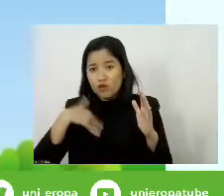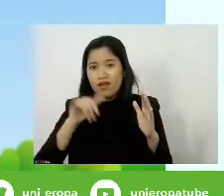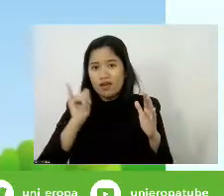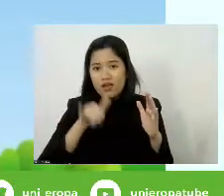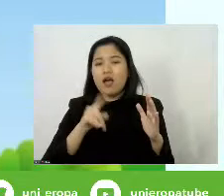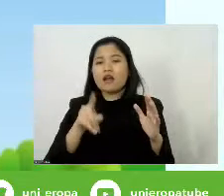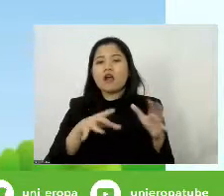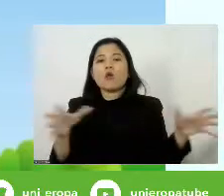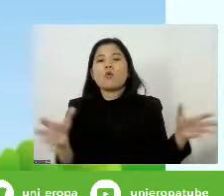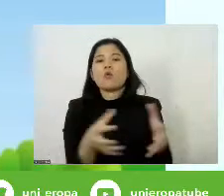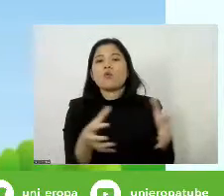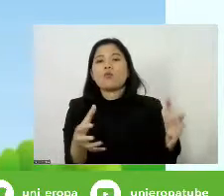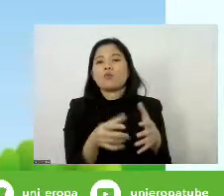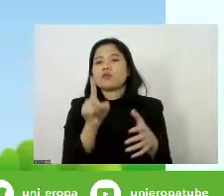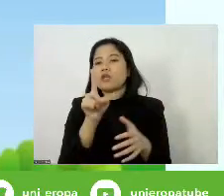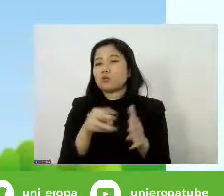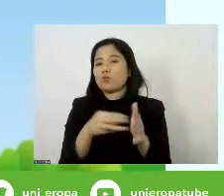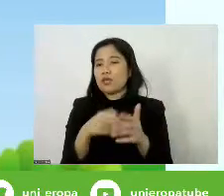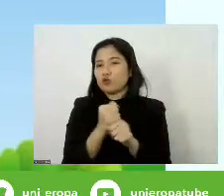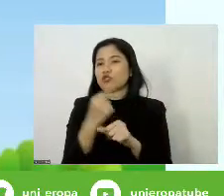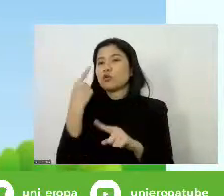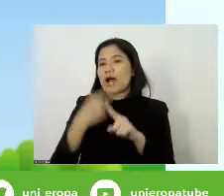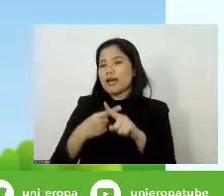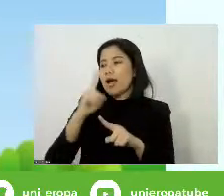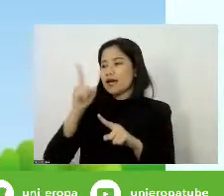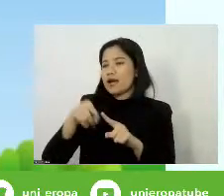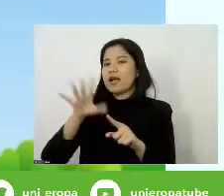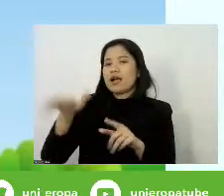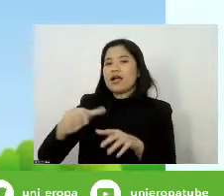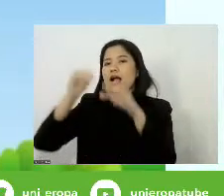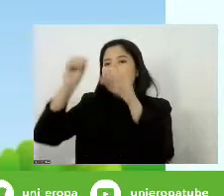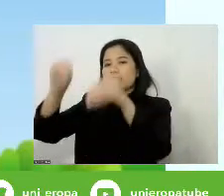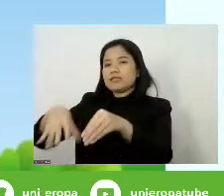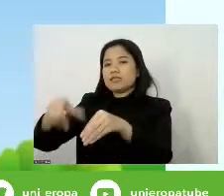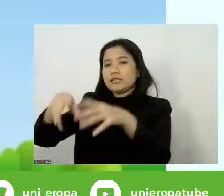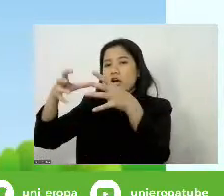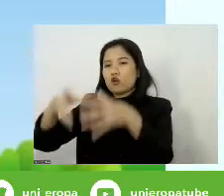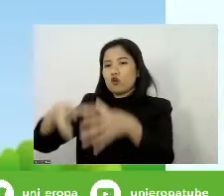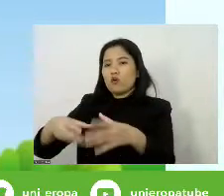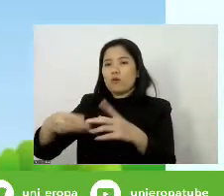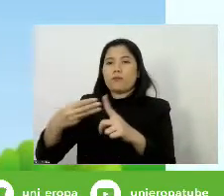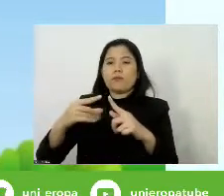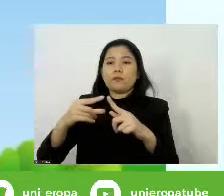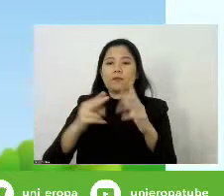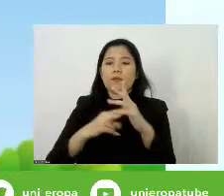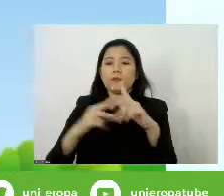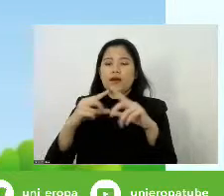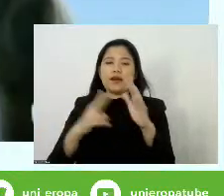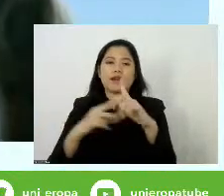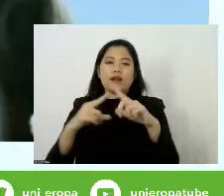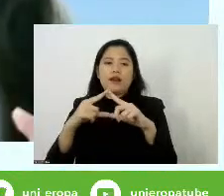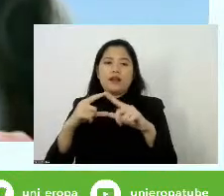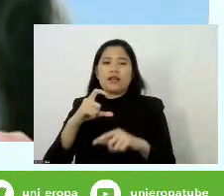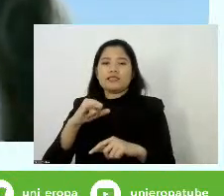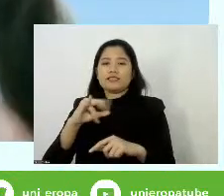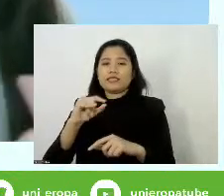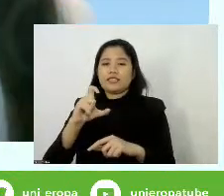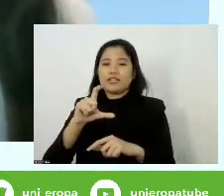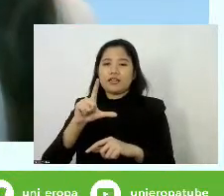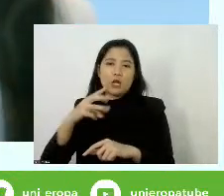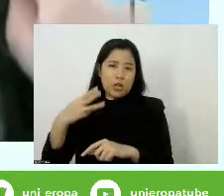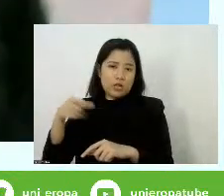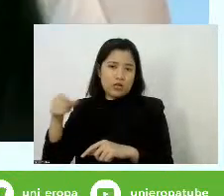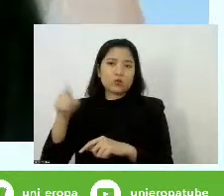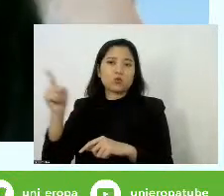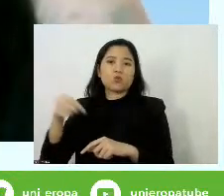kumpul seminggu sekali kita taruh di namanya banana serkel jadi Hai pintar Alkitab setahun dua tahun lalu kami bikin namanya